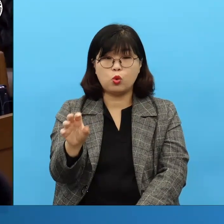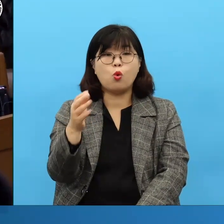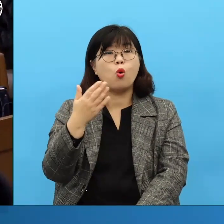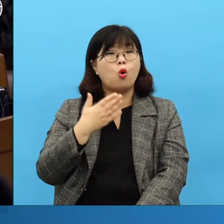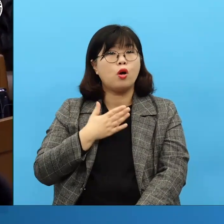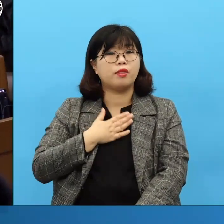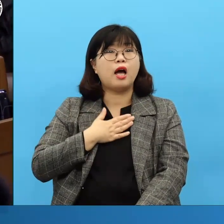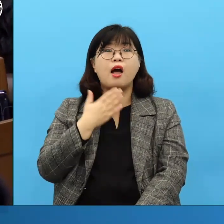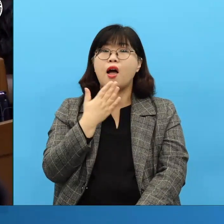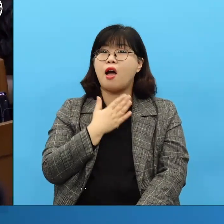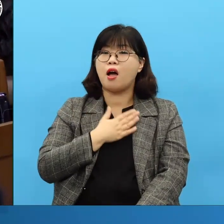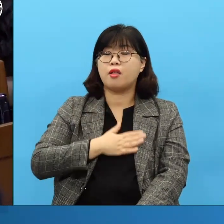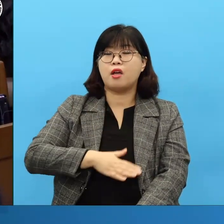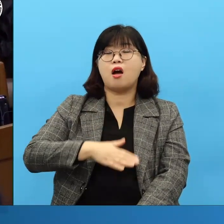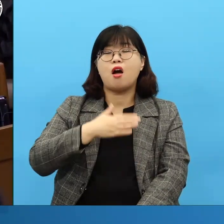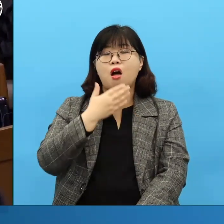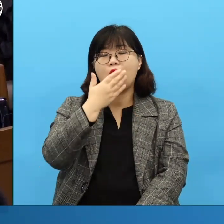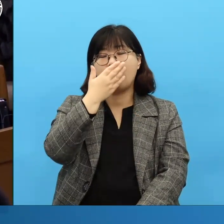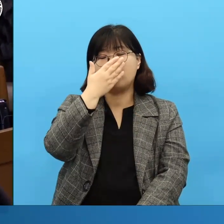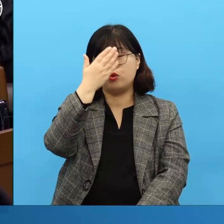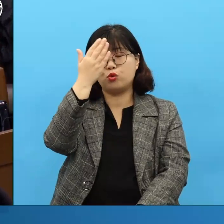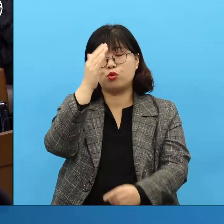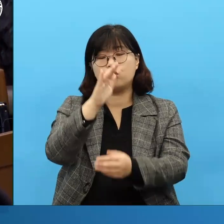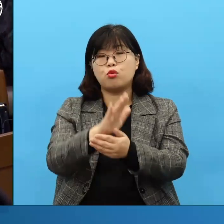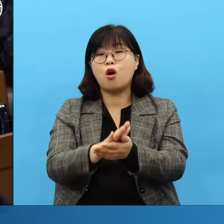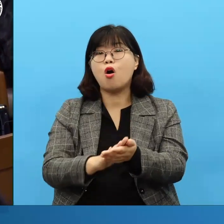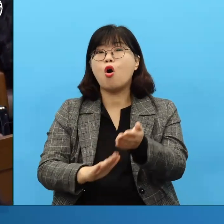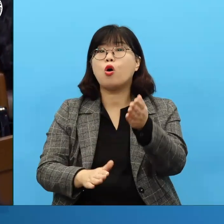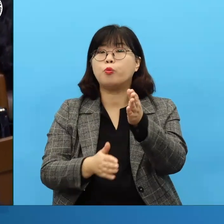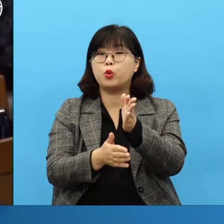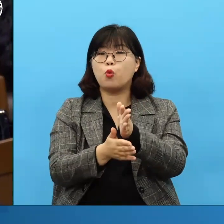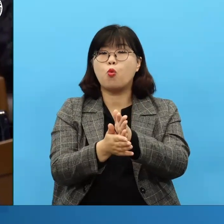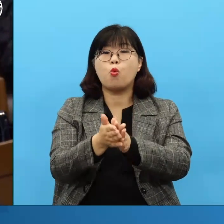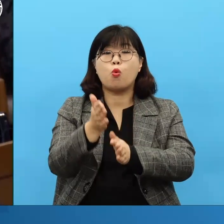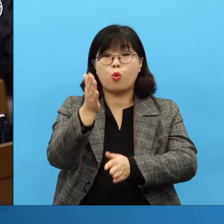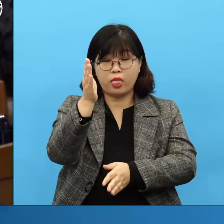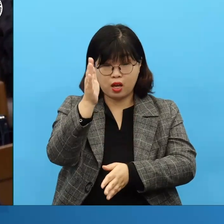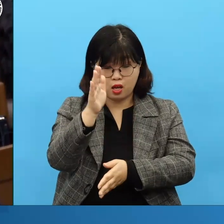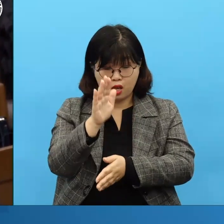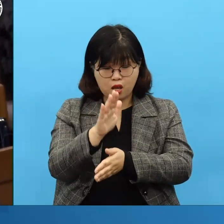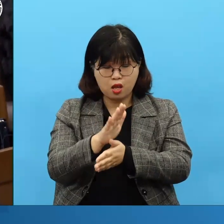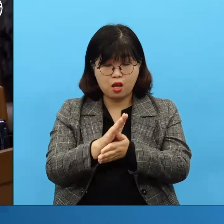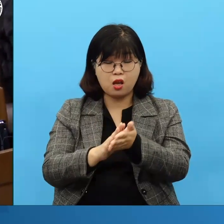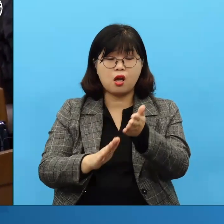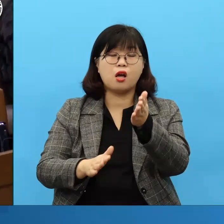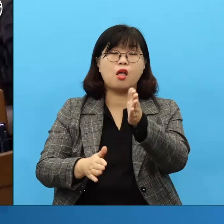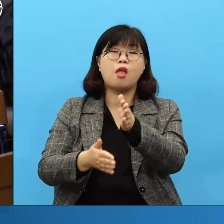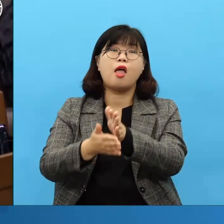그것도 난 알 수 없도다.